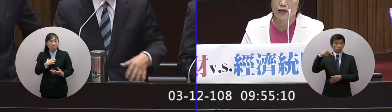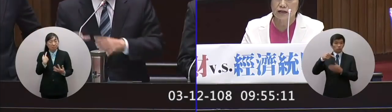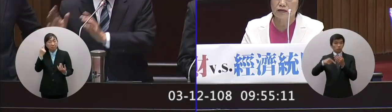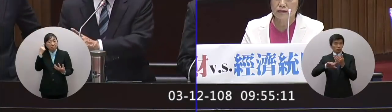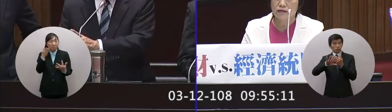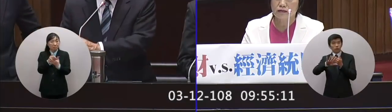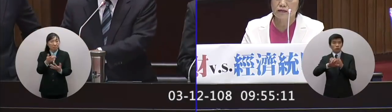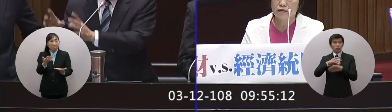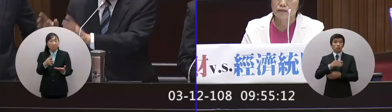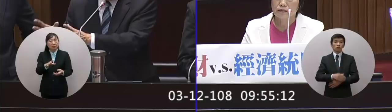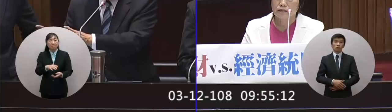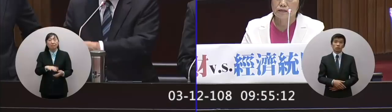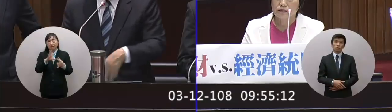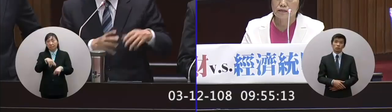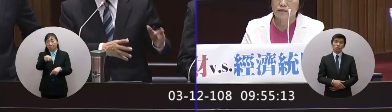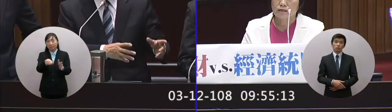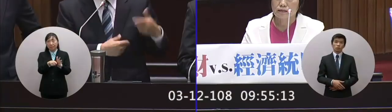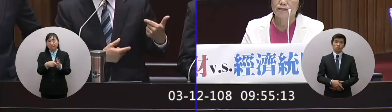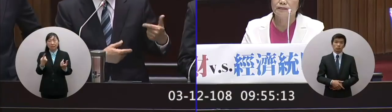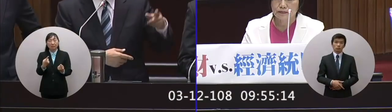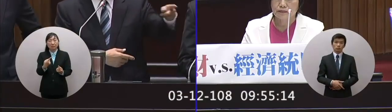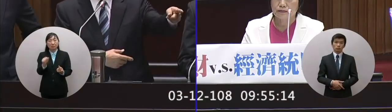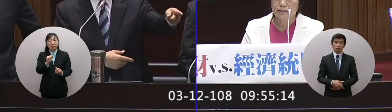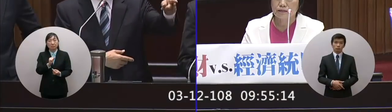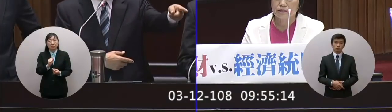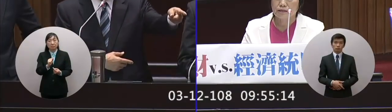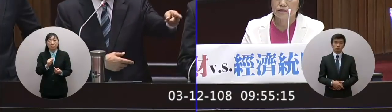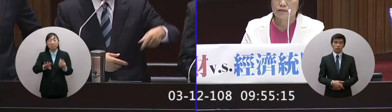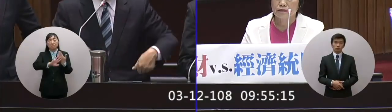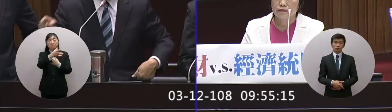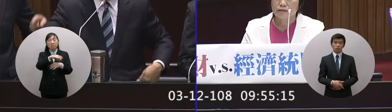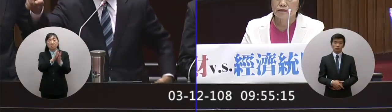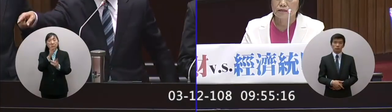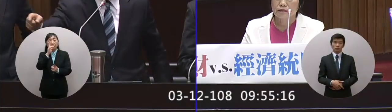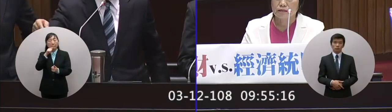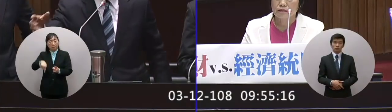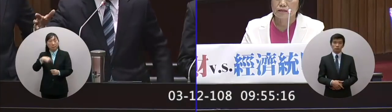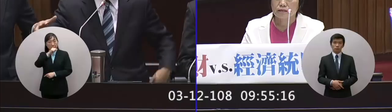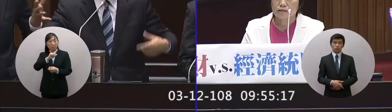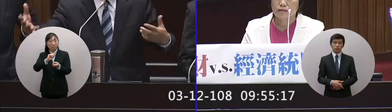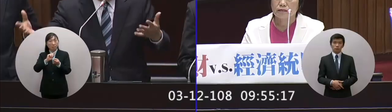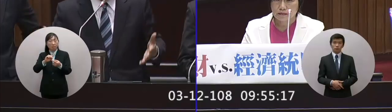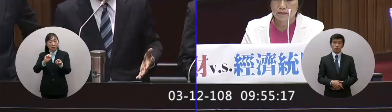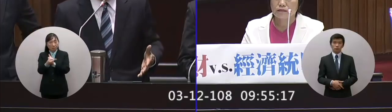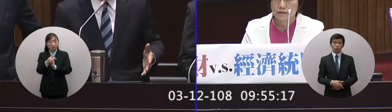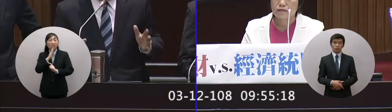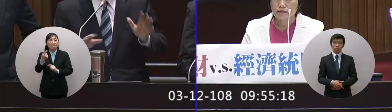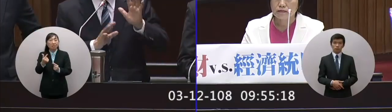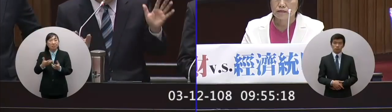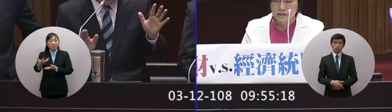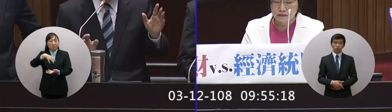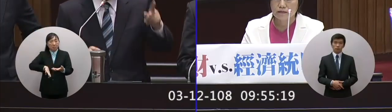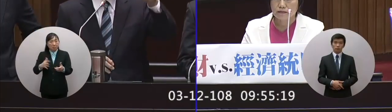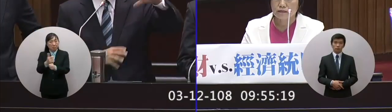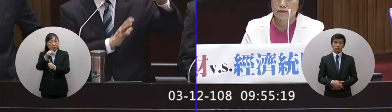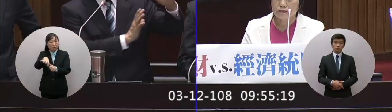等等， 对， 这不能让国际相关机构认为台湾是洗钱中心那种啊，台湾是反没有在反恐